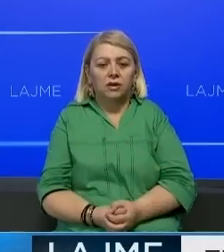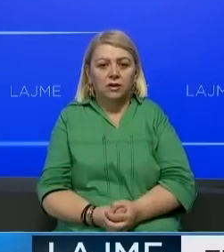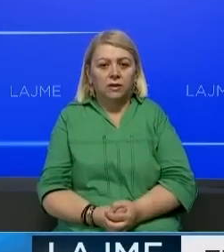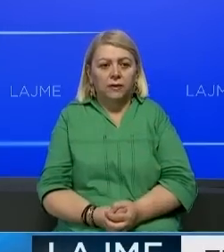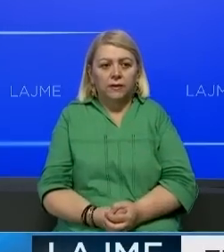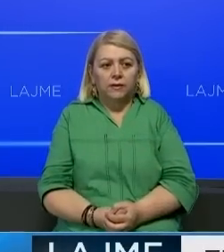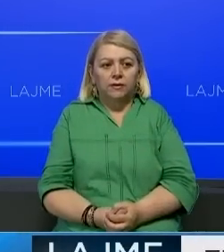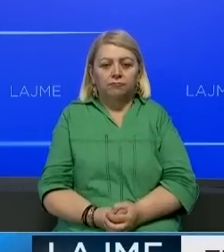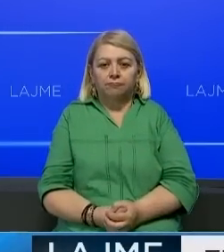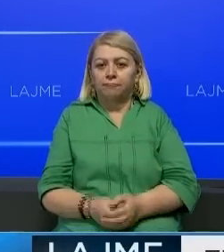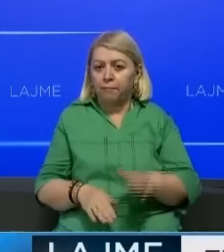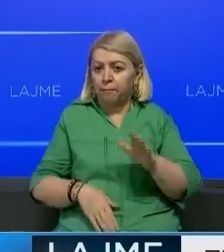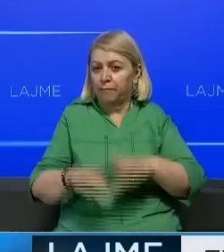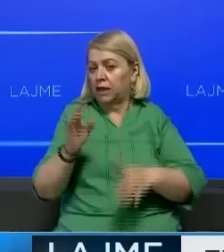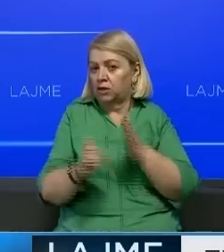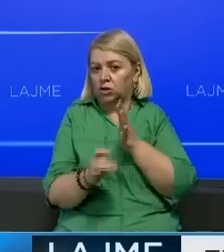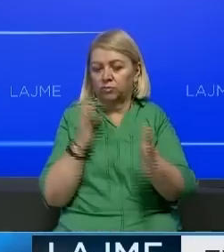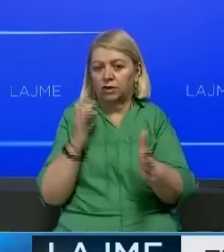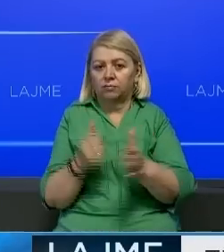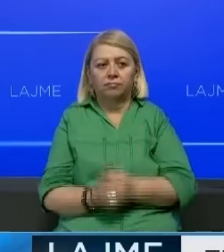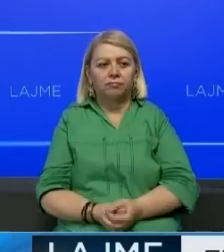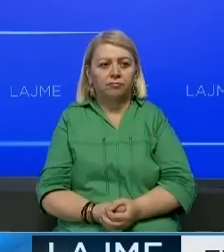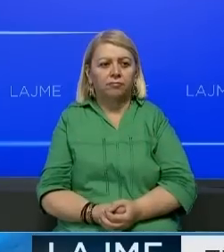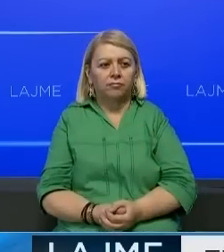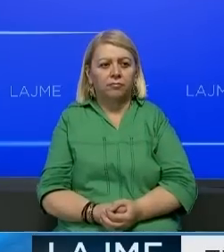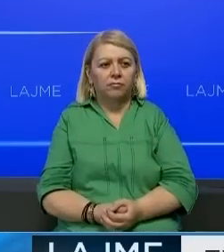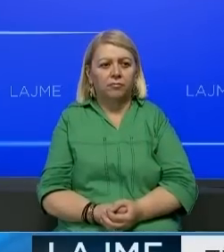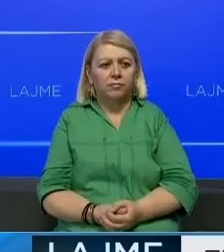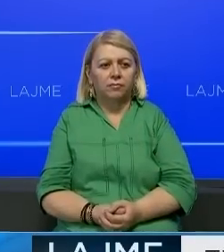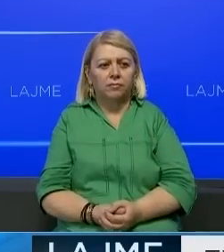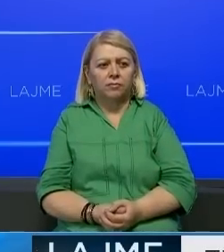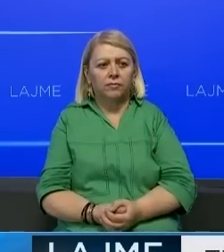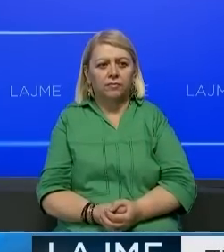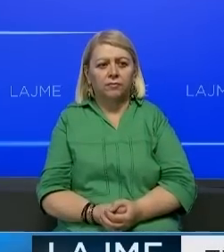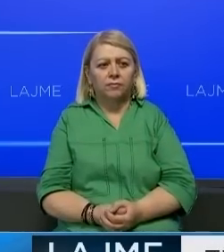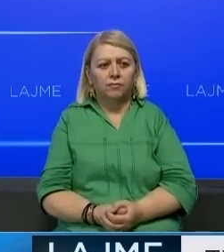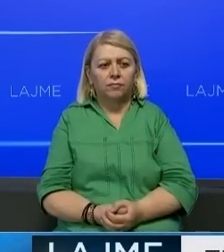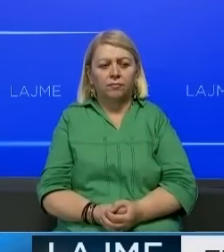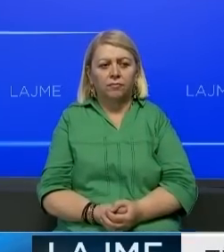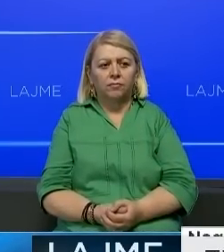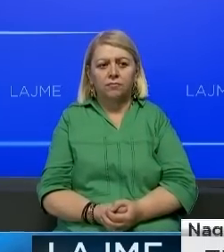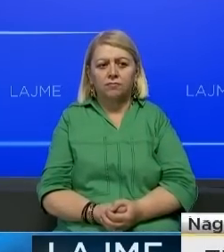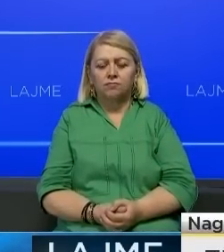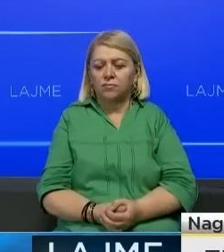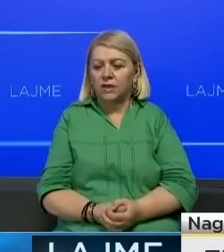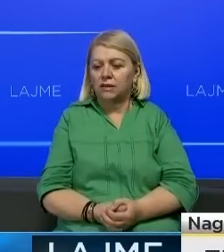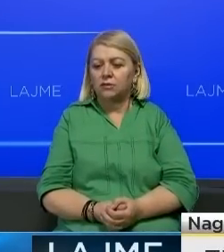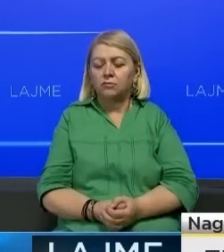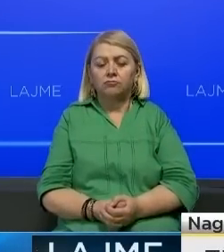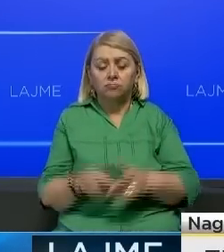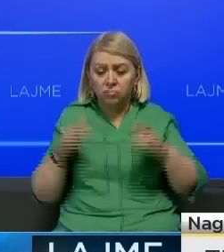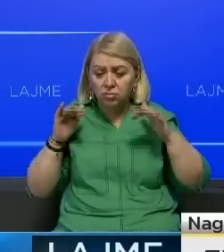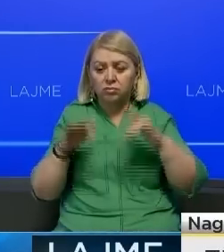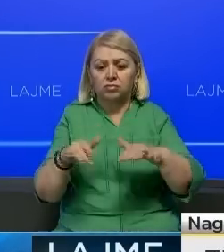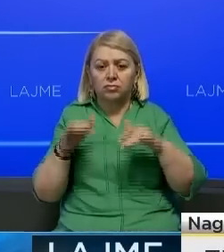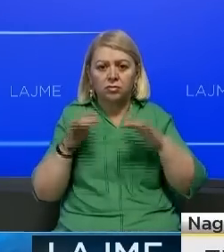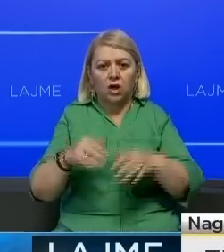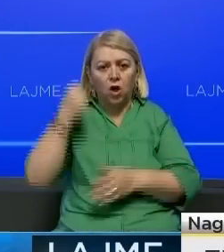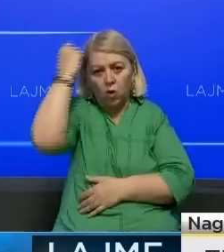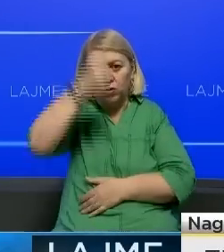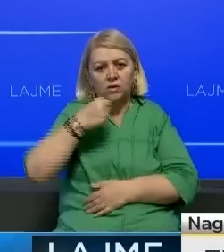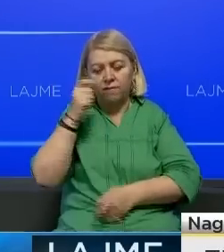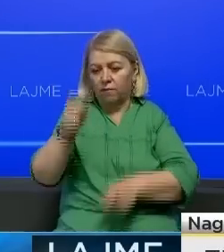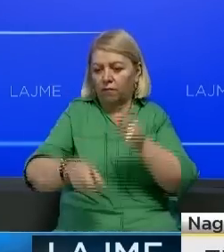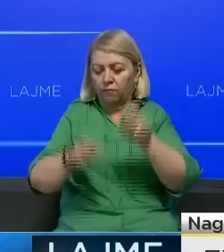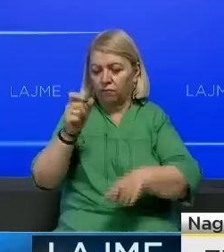një reagim ma i shpejt. Në vitin e kaluar kishim një ardhje masive të diasporës në Kosovë, nëse këtë